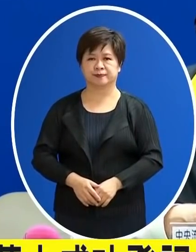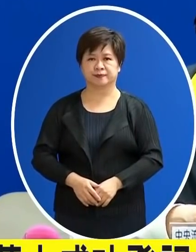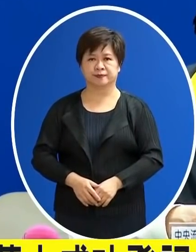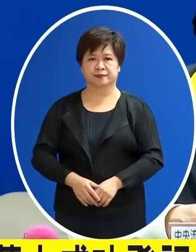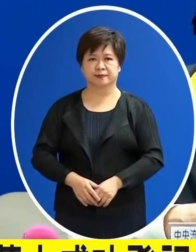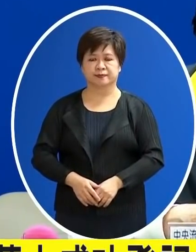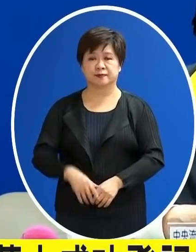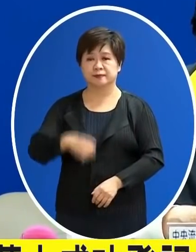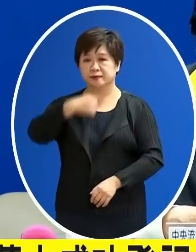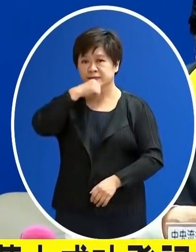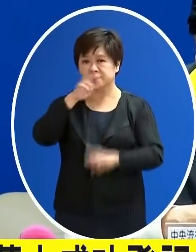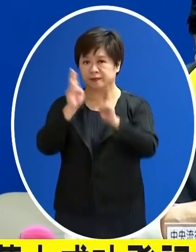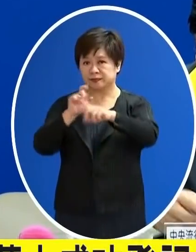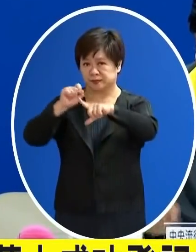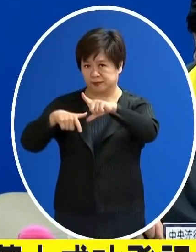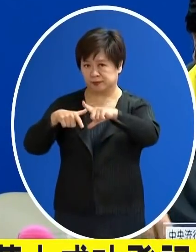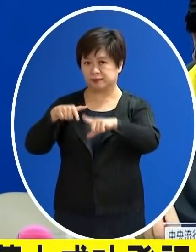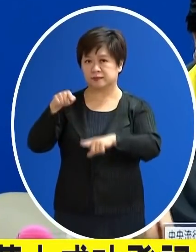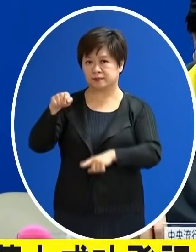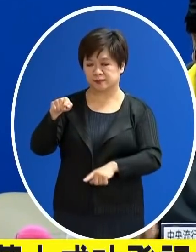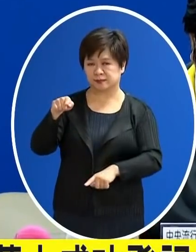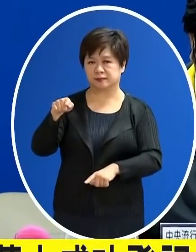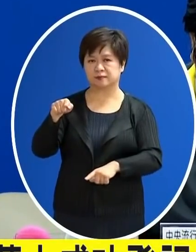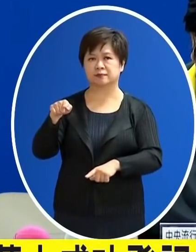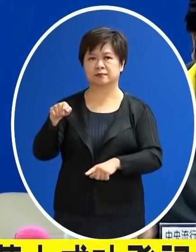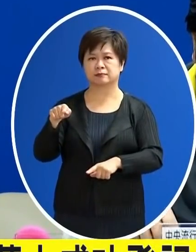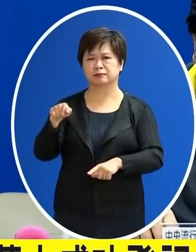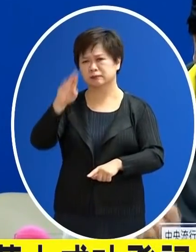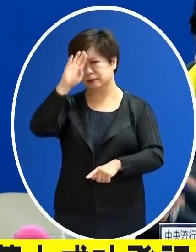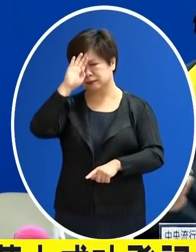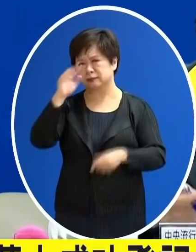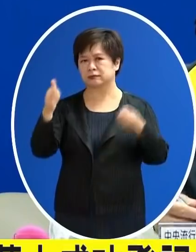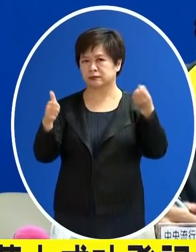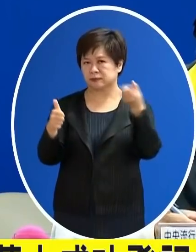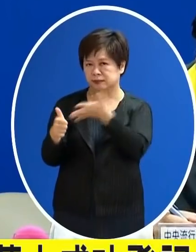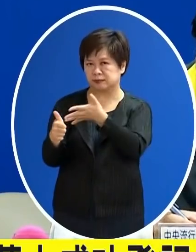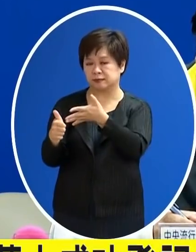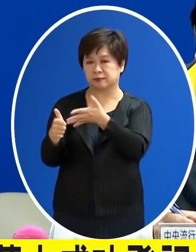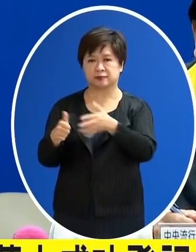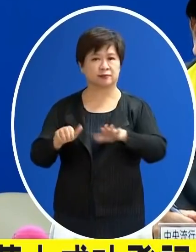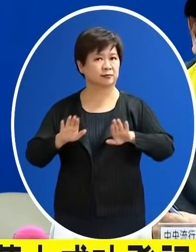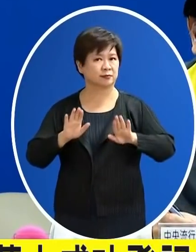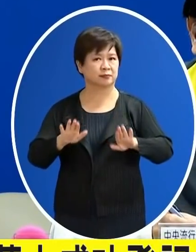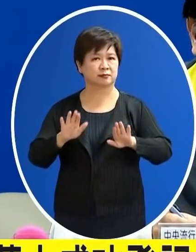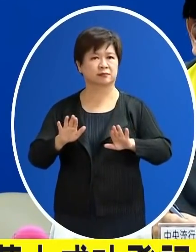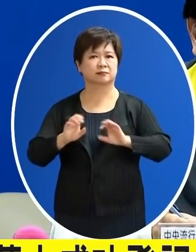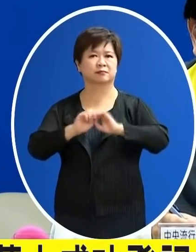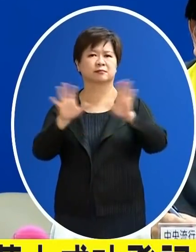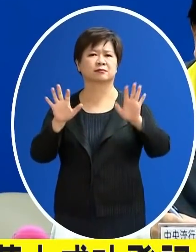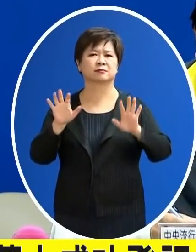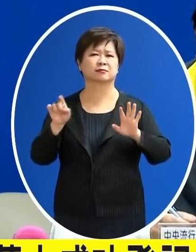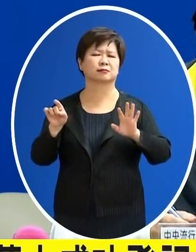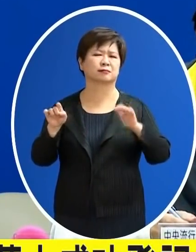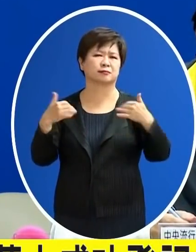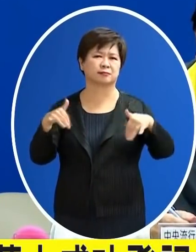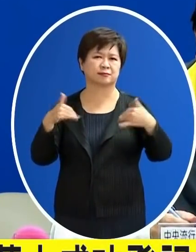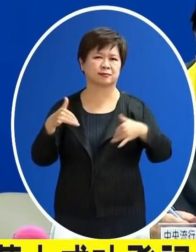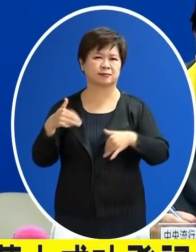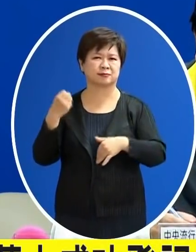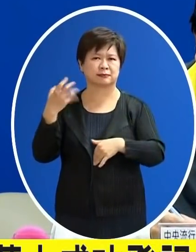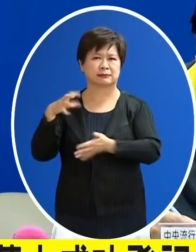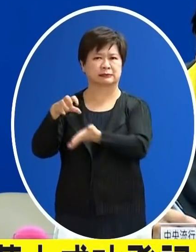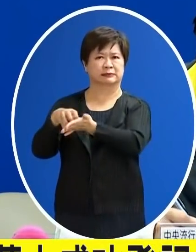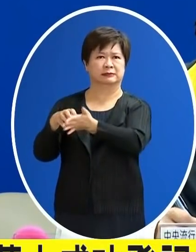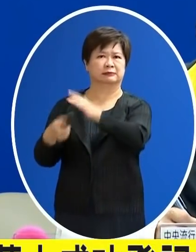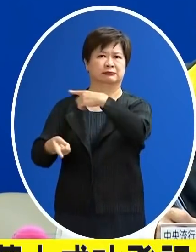这个就是台电的这个个案哈，因为目前也不是我们今天要发布的个案哦，因为他才刚